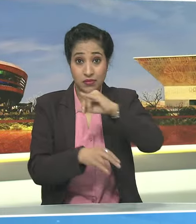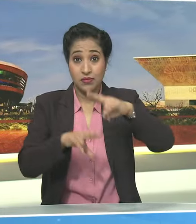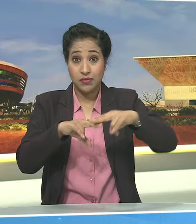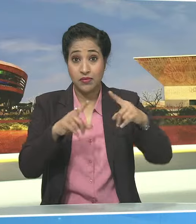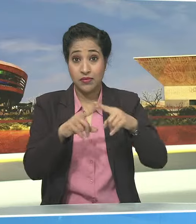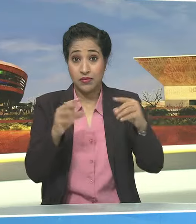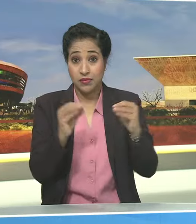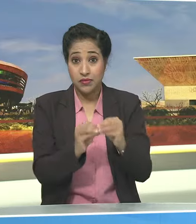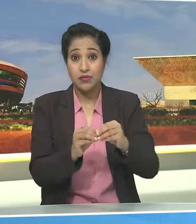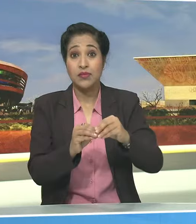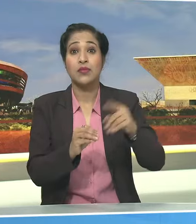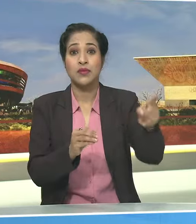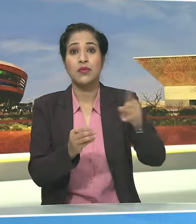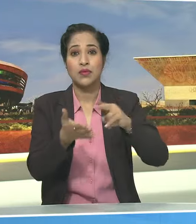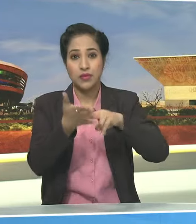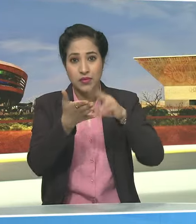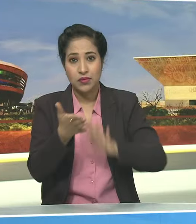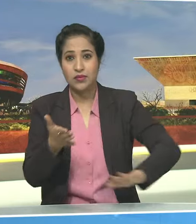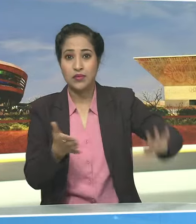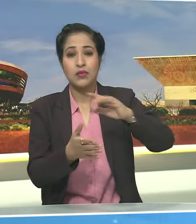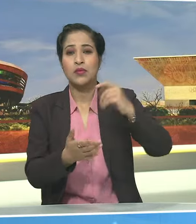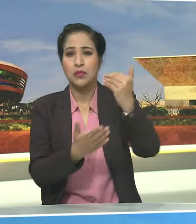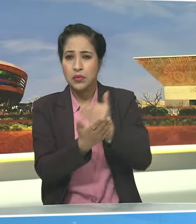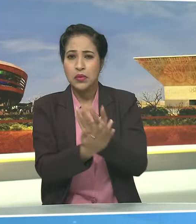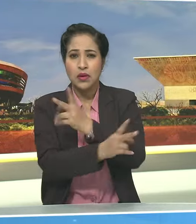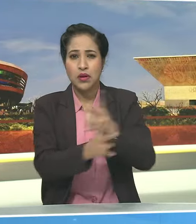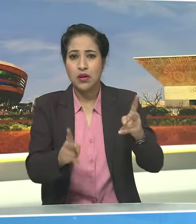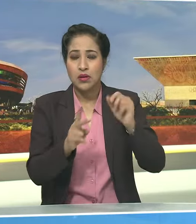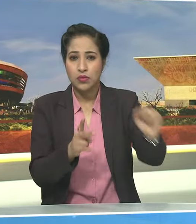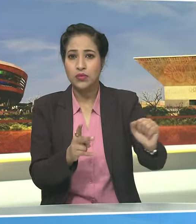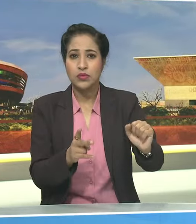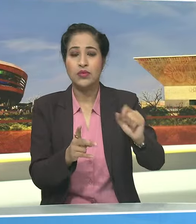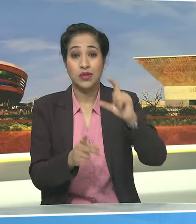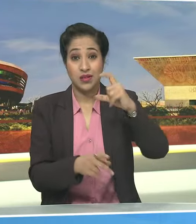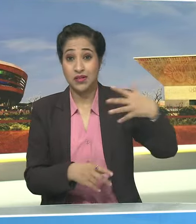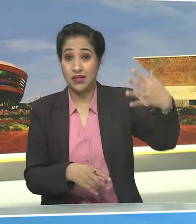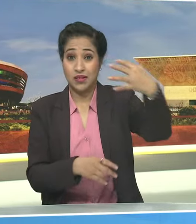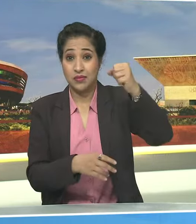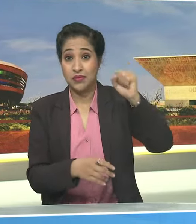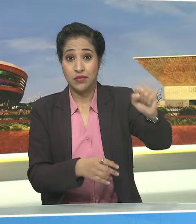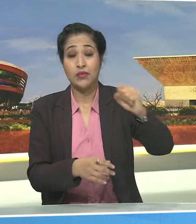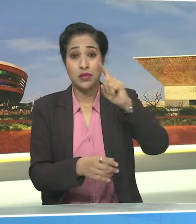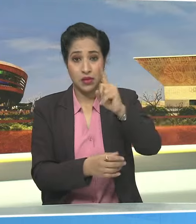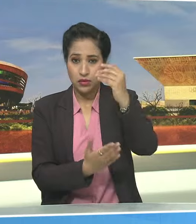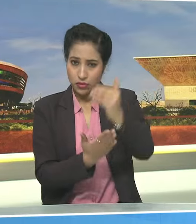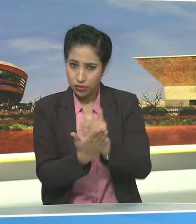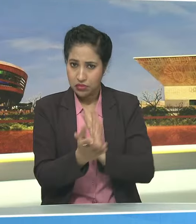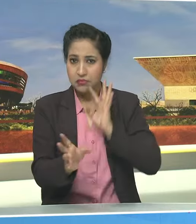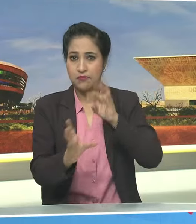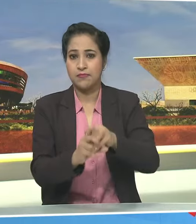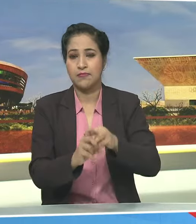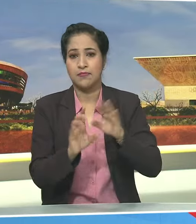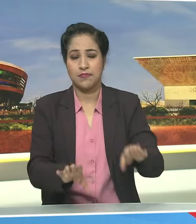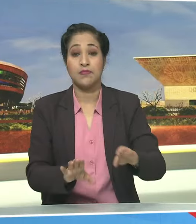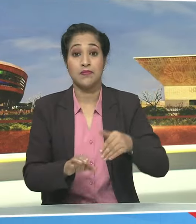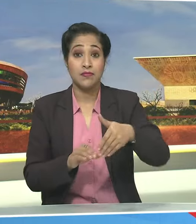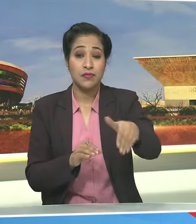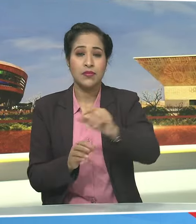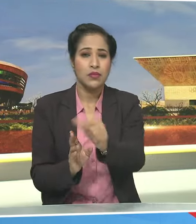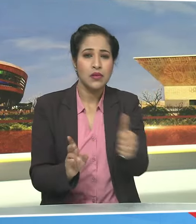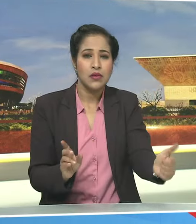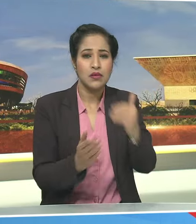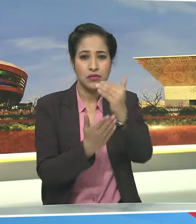अंतरराष्ट्रीय कार्यक्रम के अलावा राष्ट्रीय राजधानी में एक कार्यक्रम में भाग लेंगे और अन्य